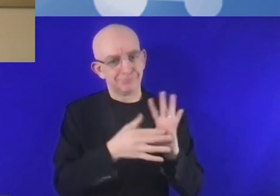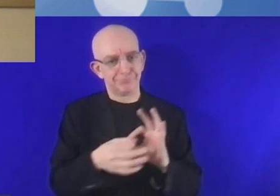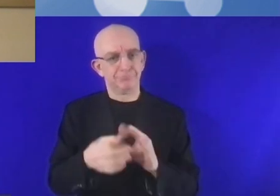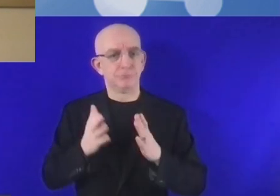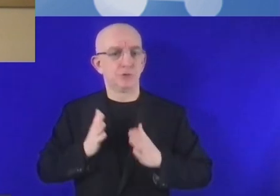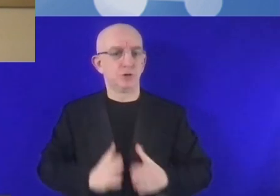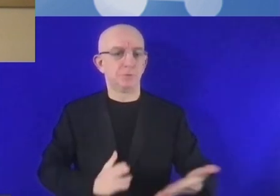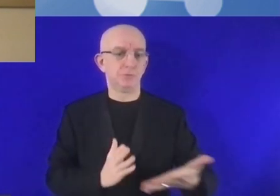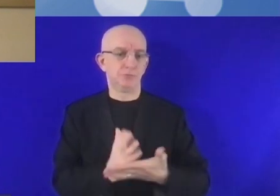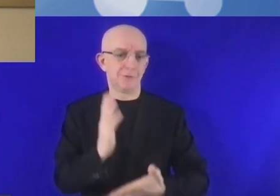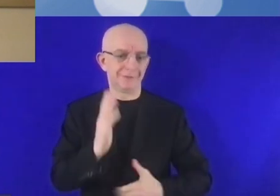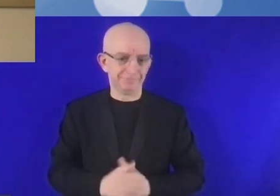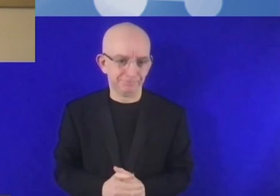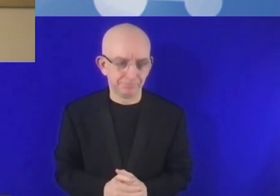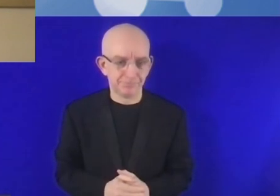Uważamy, że